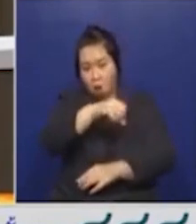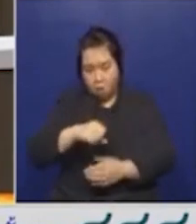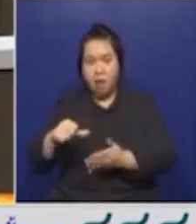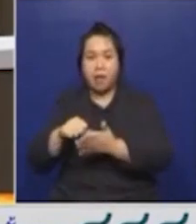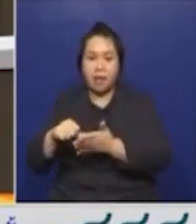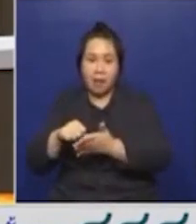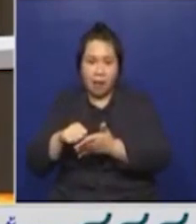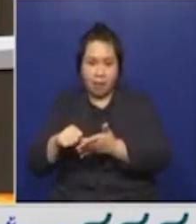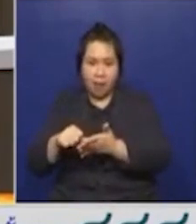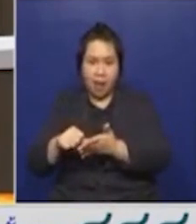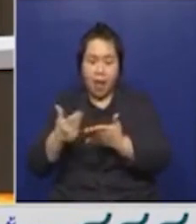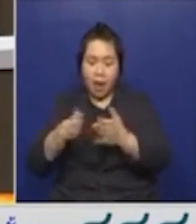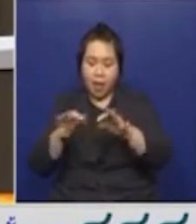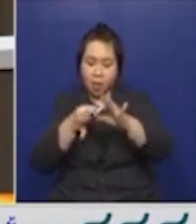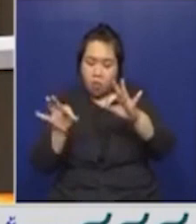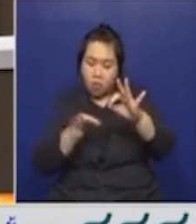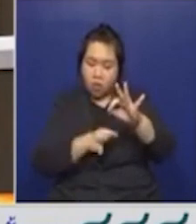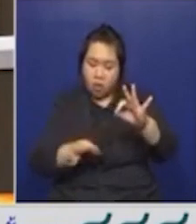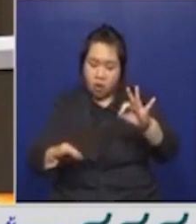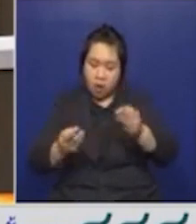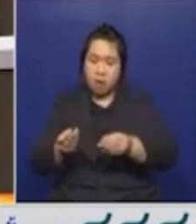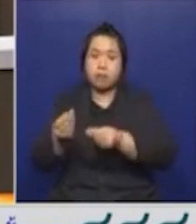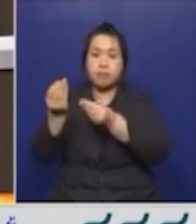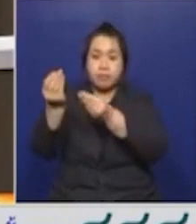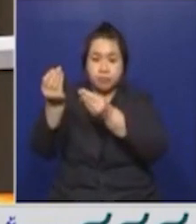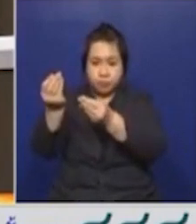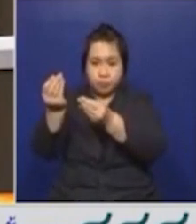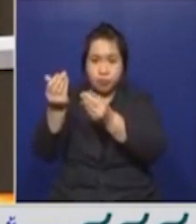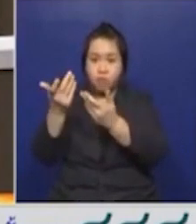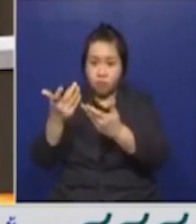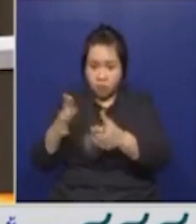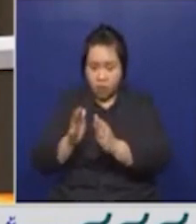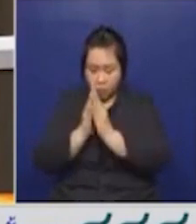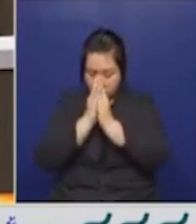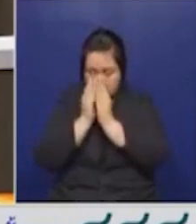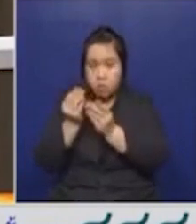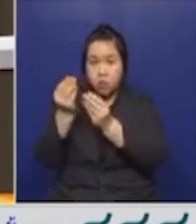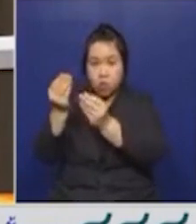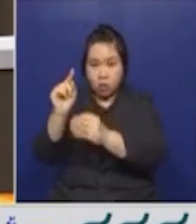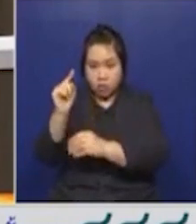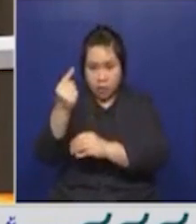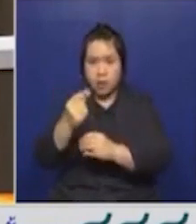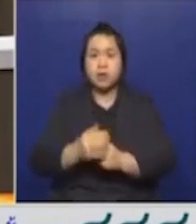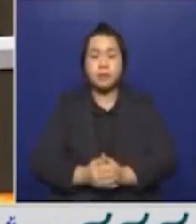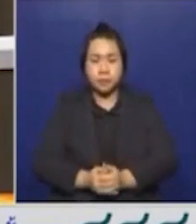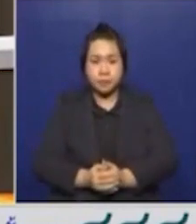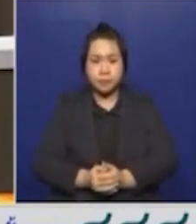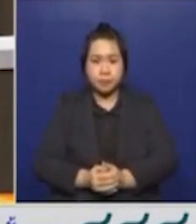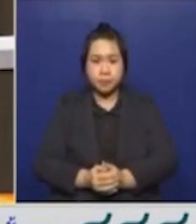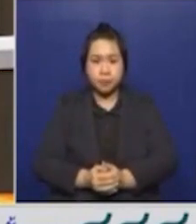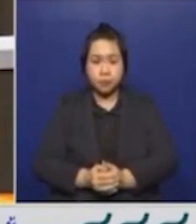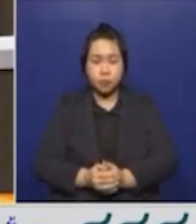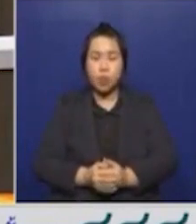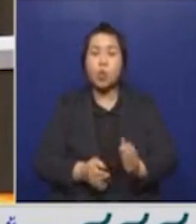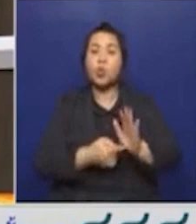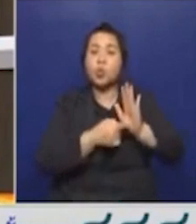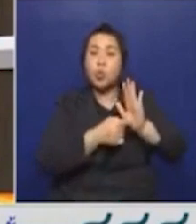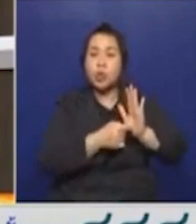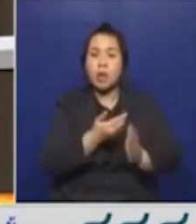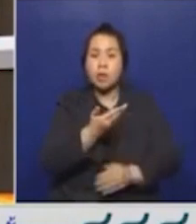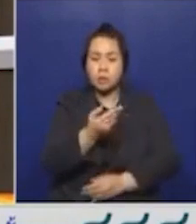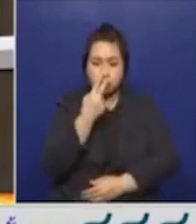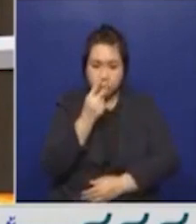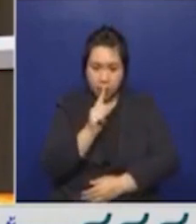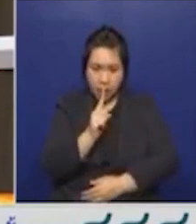เพื่อนำร่างทูลเกล้าถวายไปแล้วนะคะน้ำมันจะหายถวายขึ้นไปใหม่ซึ่งจากที่ยกตัวอย่างวันนี้ก็จะเห็นได้ว่า